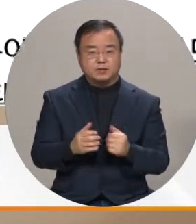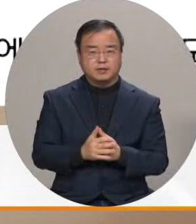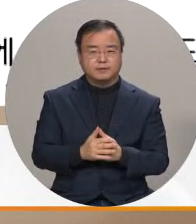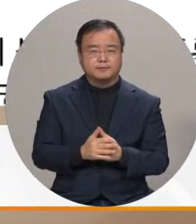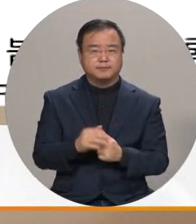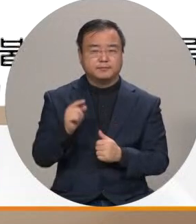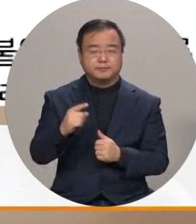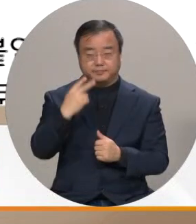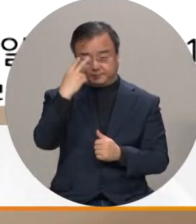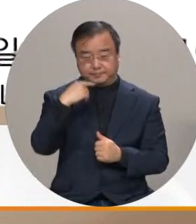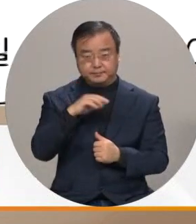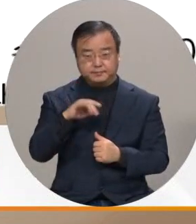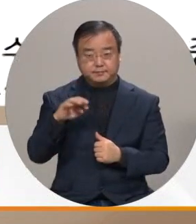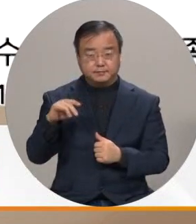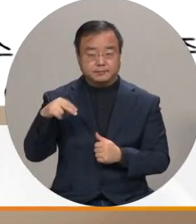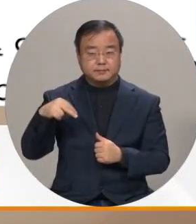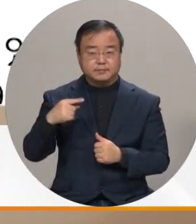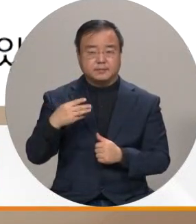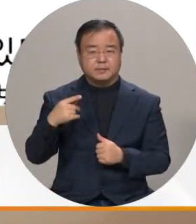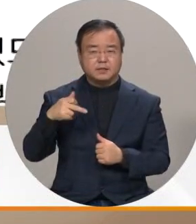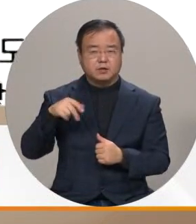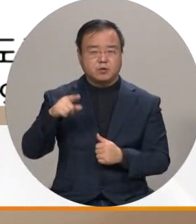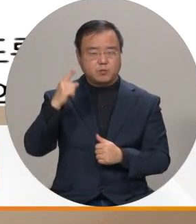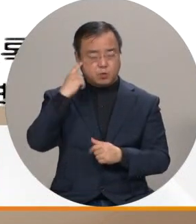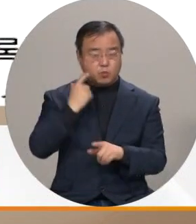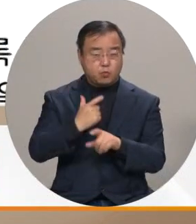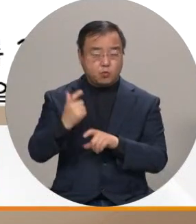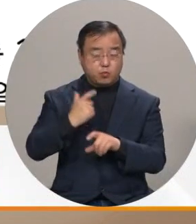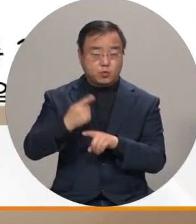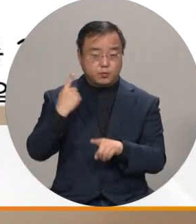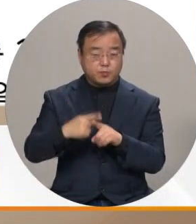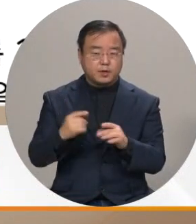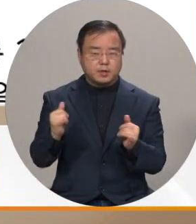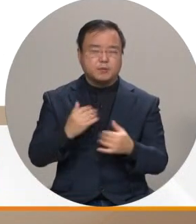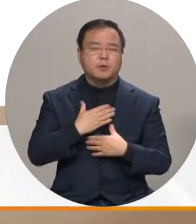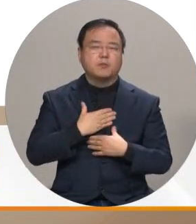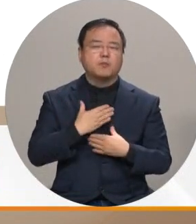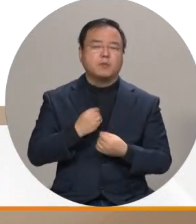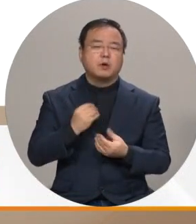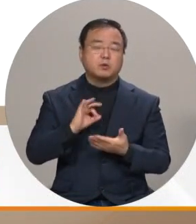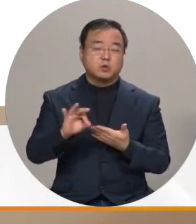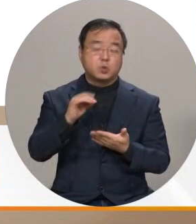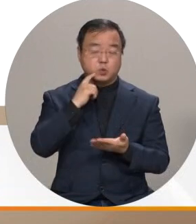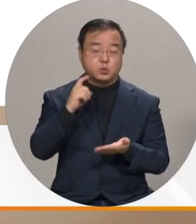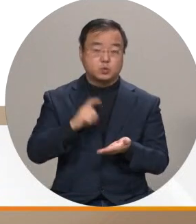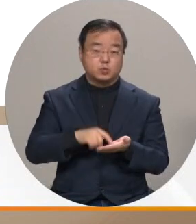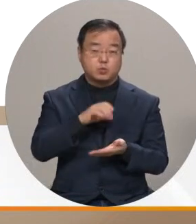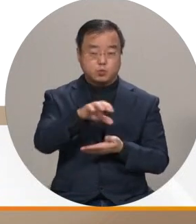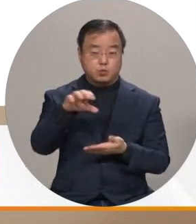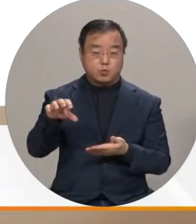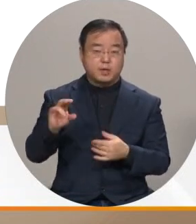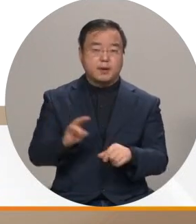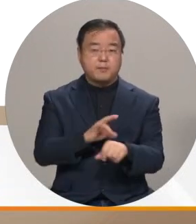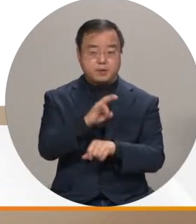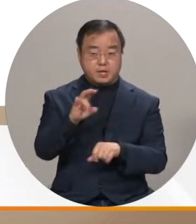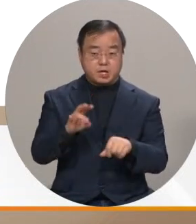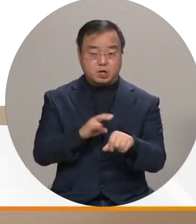스티커를 활용할 수 있는 방법을 고민하다가 사람들이 편하고 쉽게 이용하는 공간 중 하나인